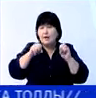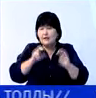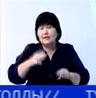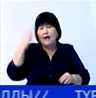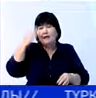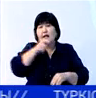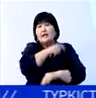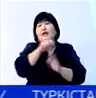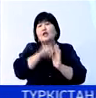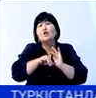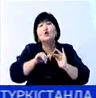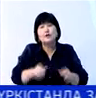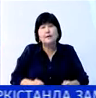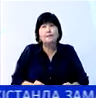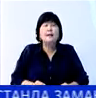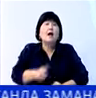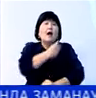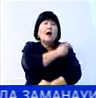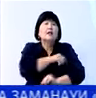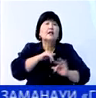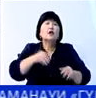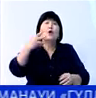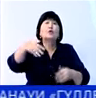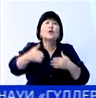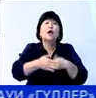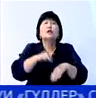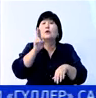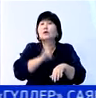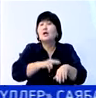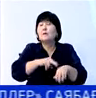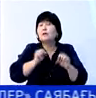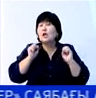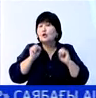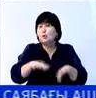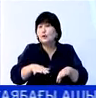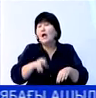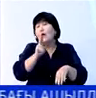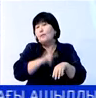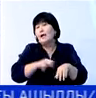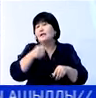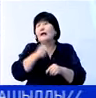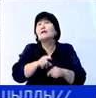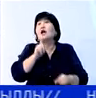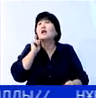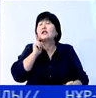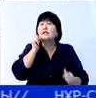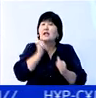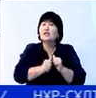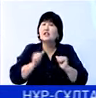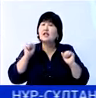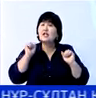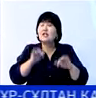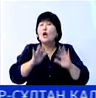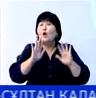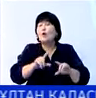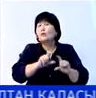жүргізді. Рейдтік шараға 30-ға жуық тәртіп сақшысы жұмылдырылды. полицейлер алдымен жастар жиі жиналатын